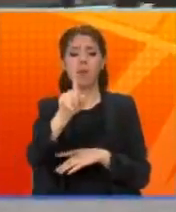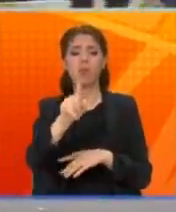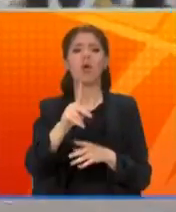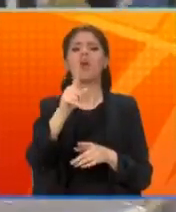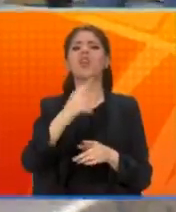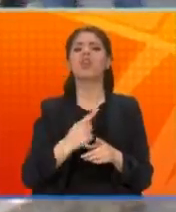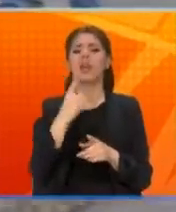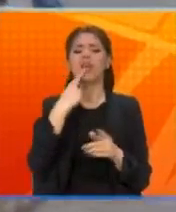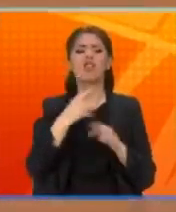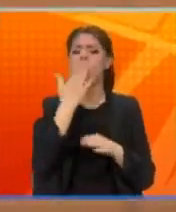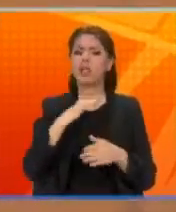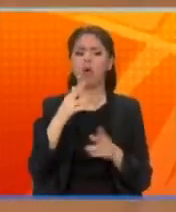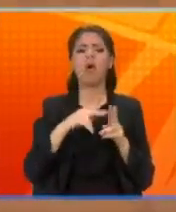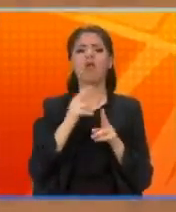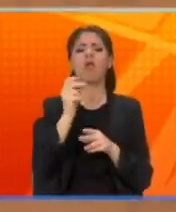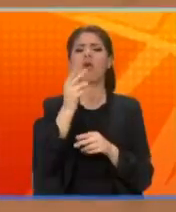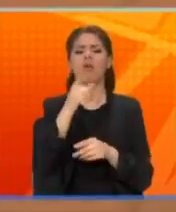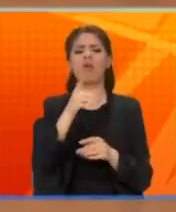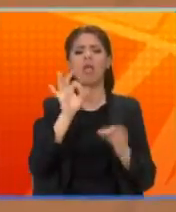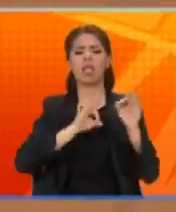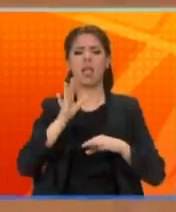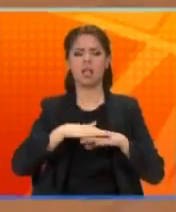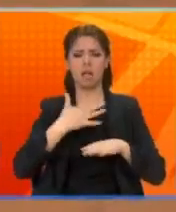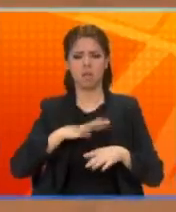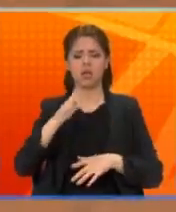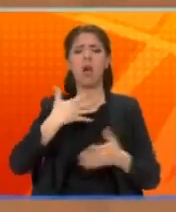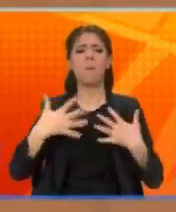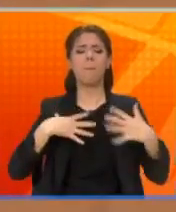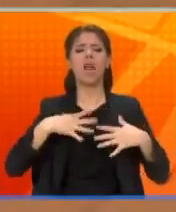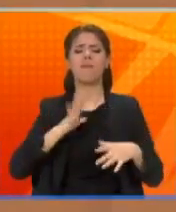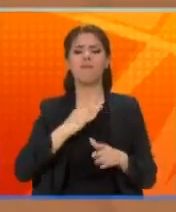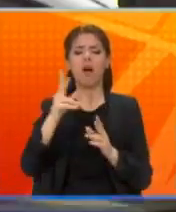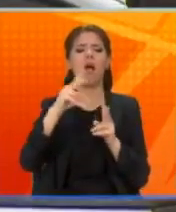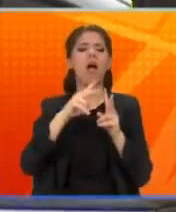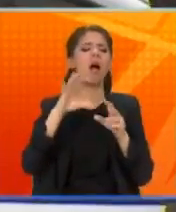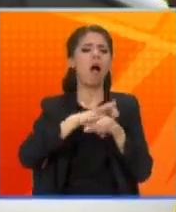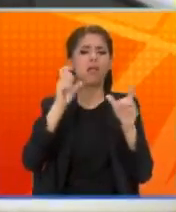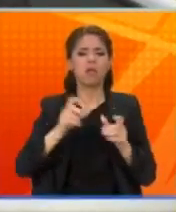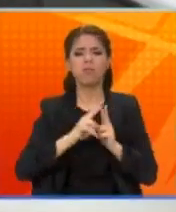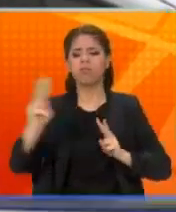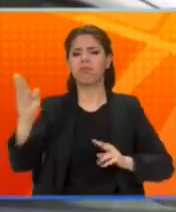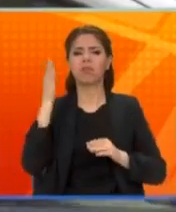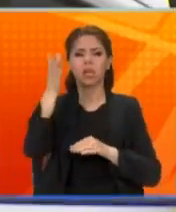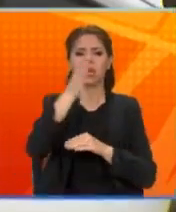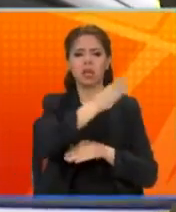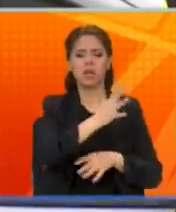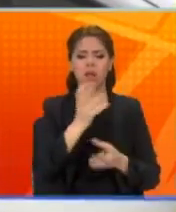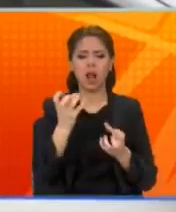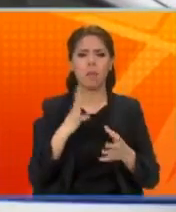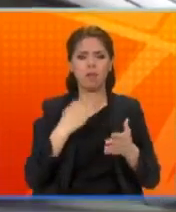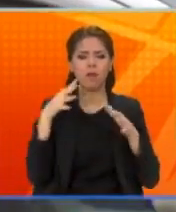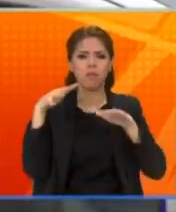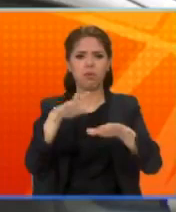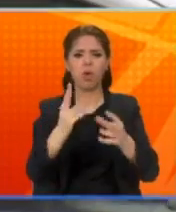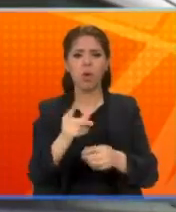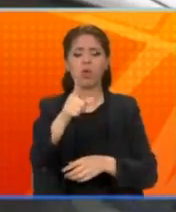sıradaydı, olmayan da. Koronavirüs paniği yaşayanlar test yaptırmak için hastanelere akın etti. Biraz mide yanmasından dolayı,